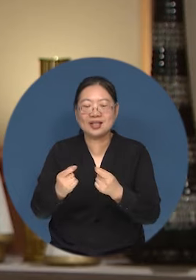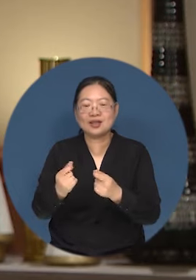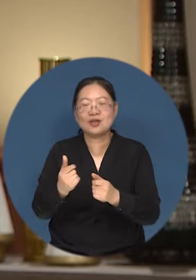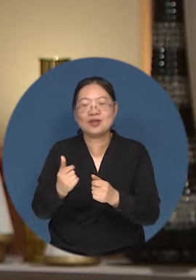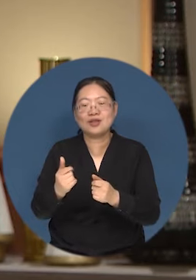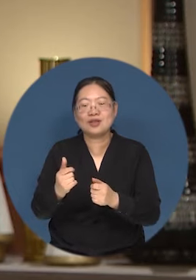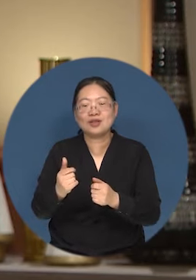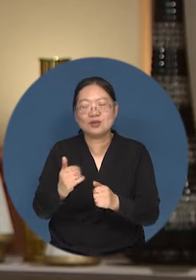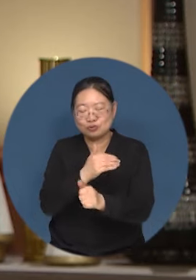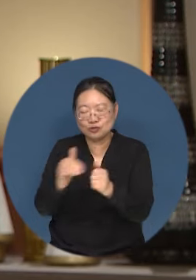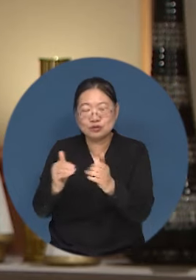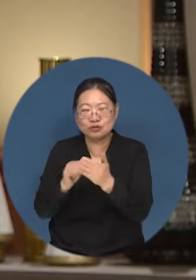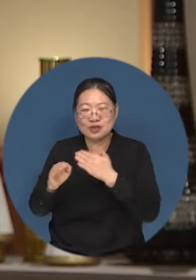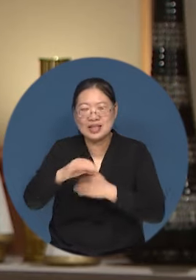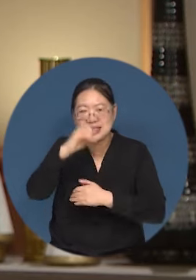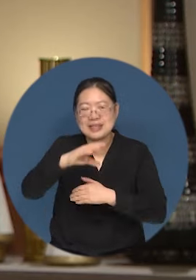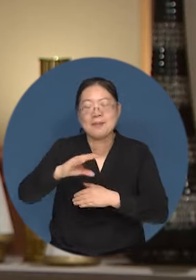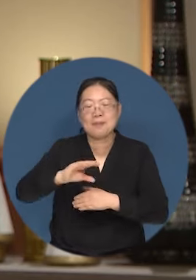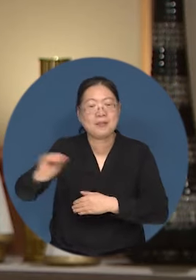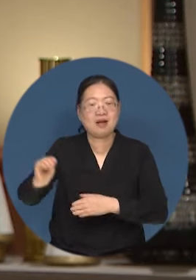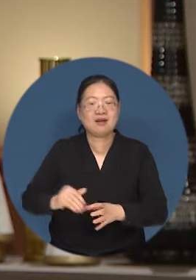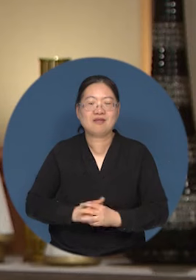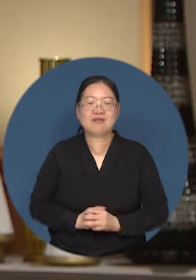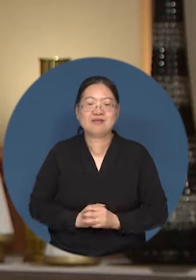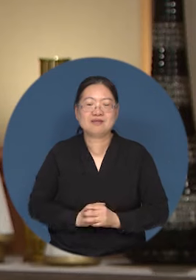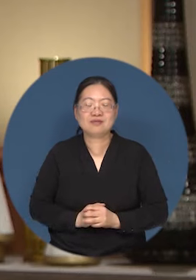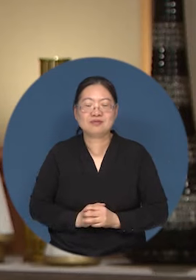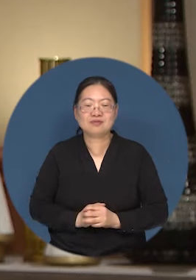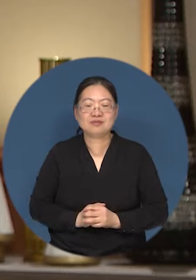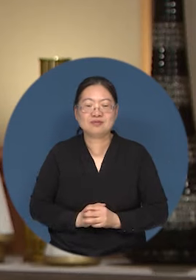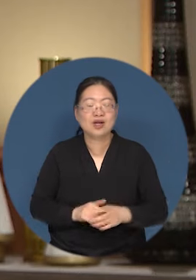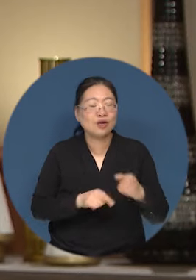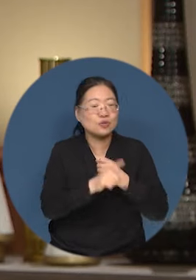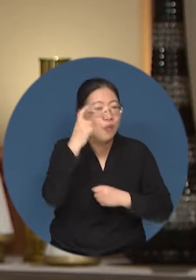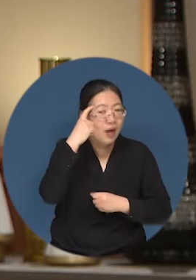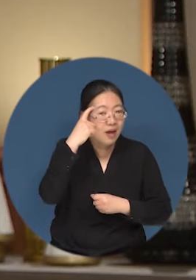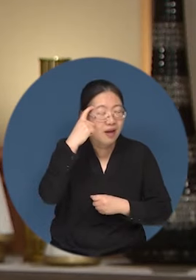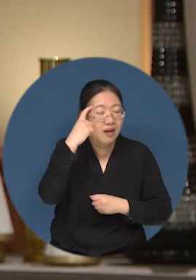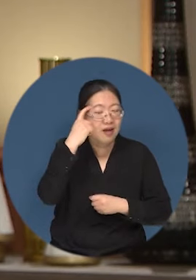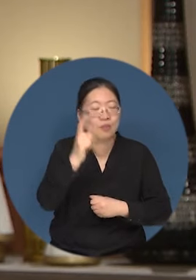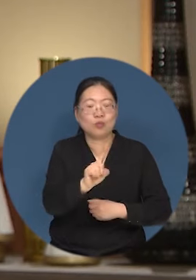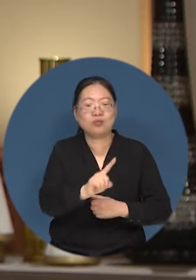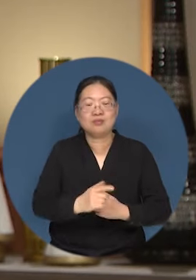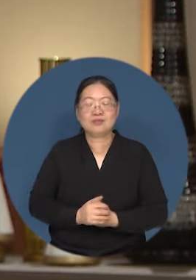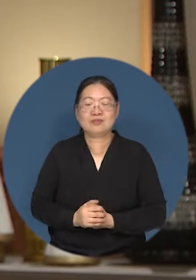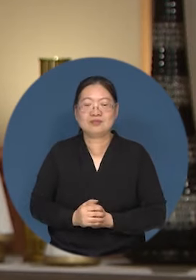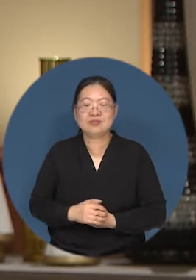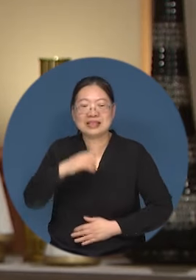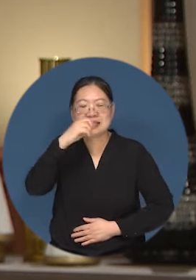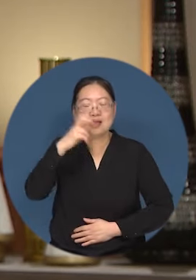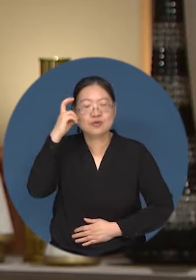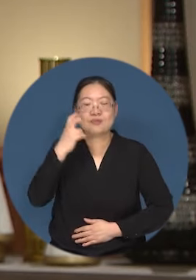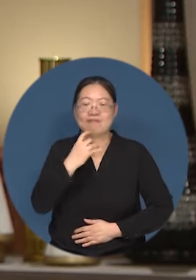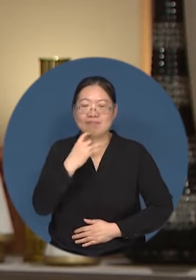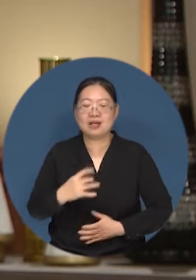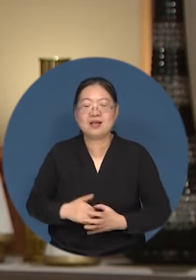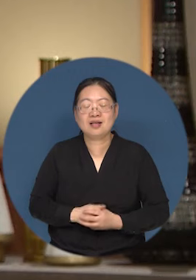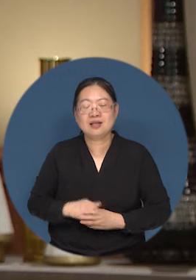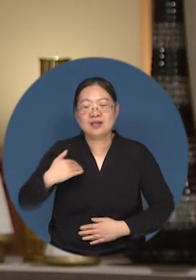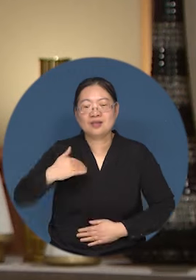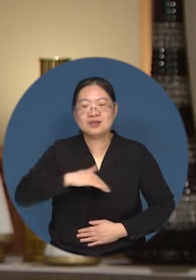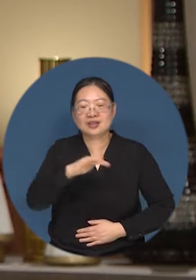다음에 그냥 떠나버리는 거죠. 참, 왜 그러는지는 밝혀졌나요? 그냥 추정만 할 뿐입니다.